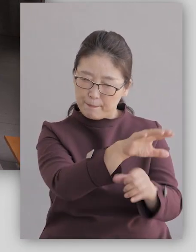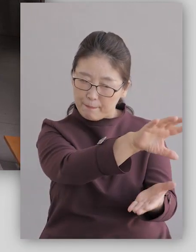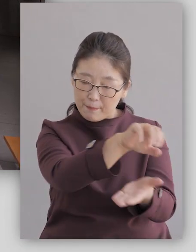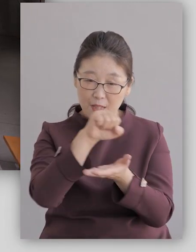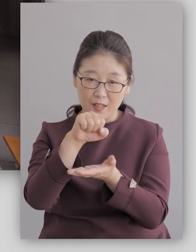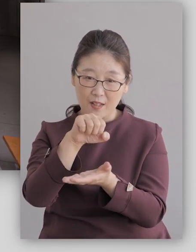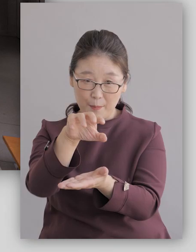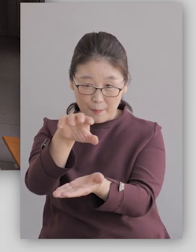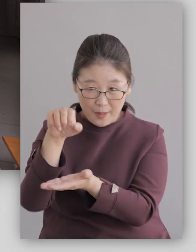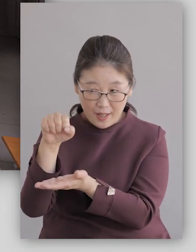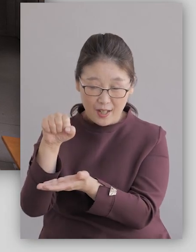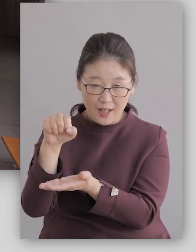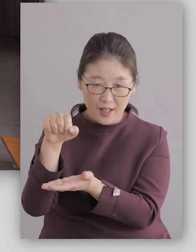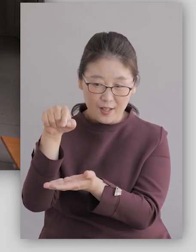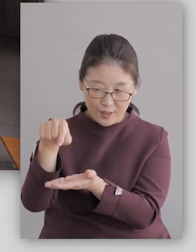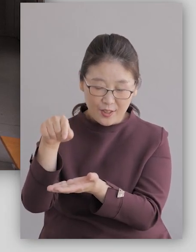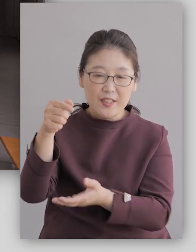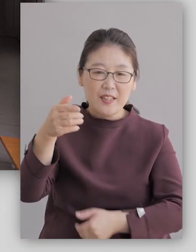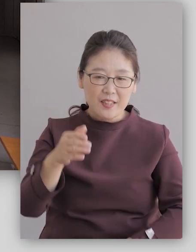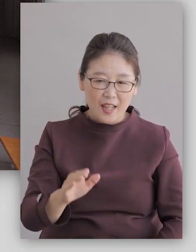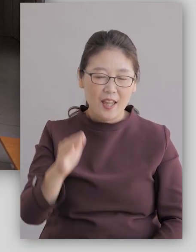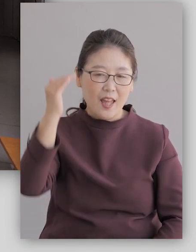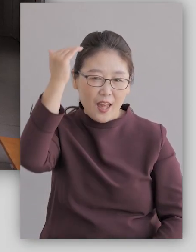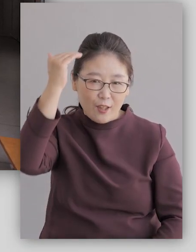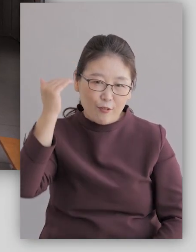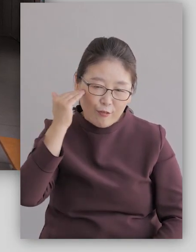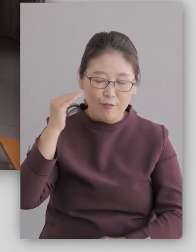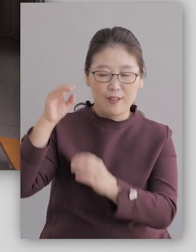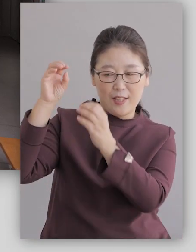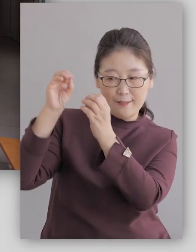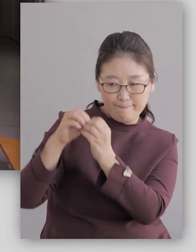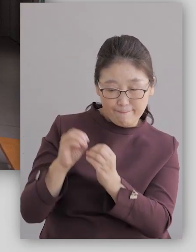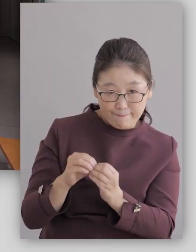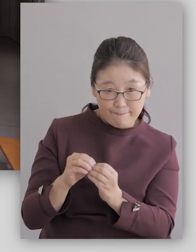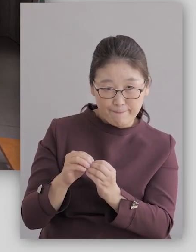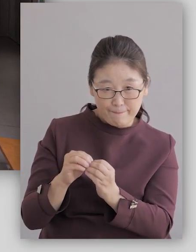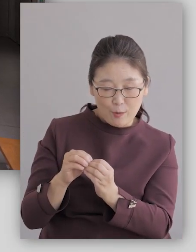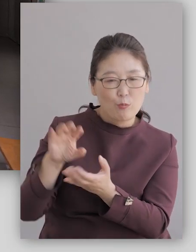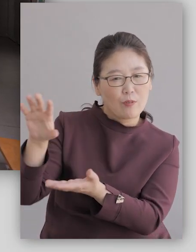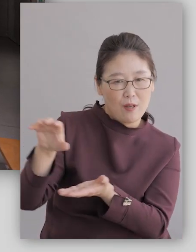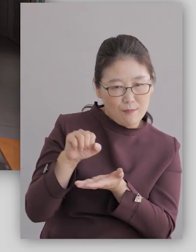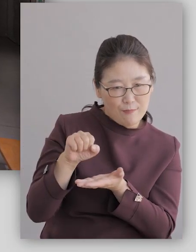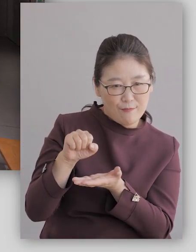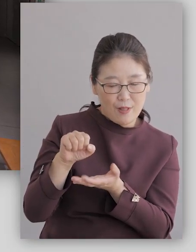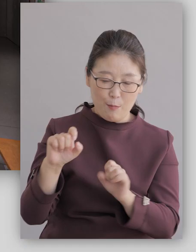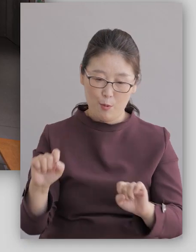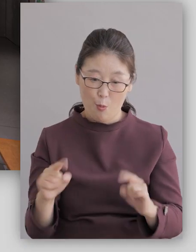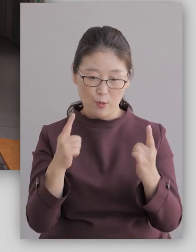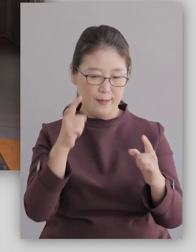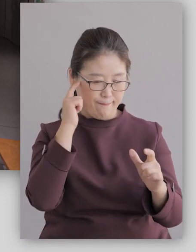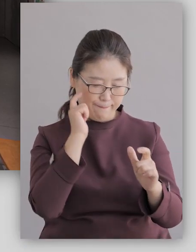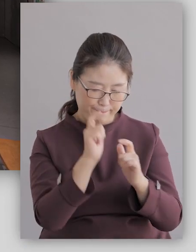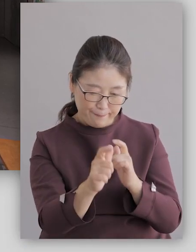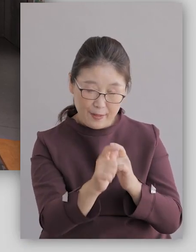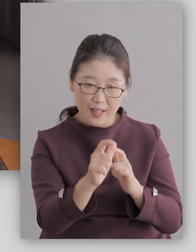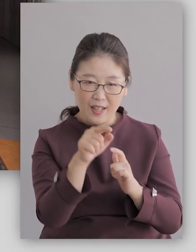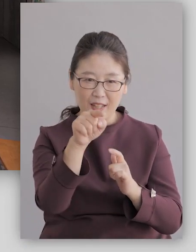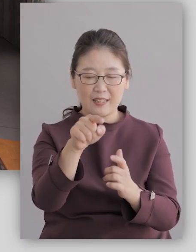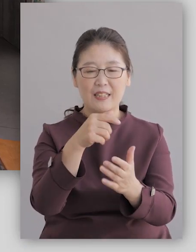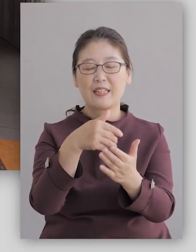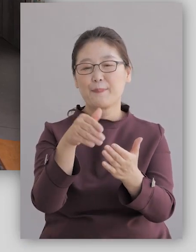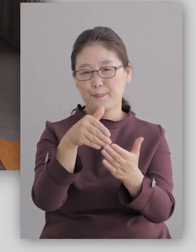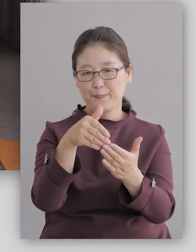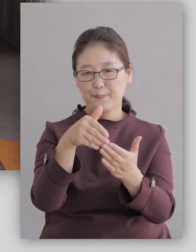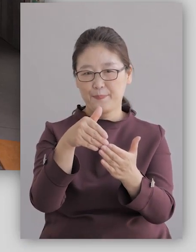받아들이면서도 우리의 근원적인 전통에 대해서도 같이 고민을 하고 이런 부분이 작품에 나타나는데 아주